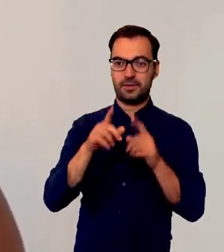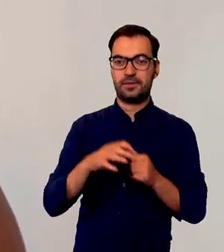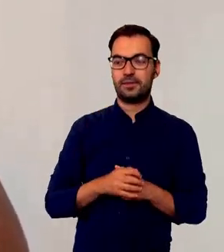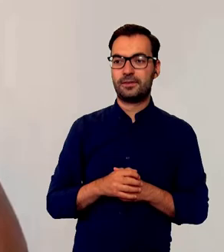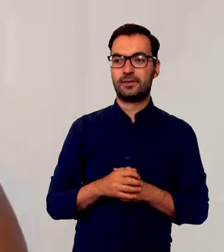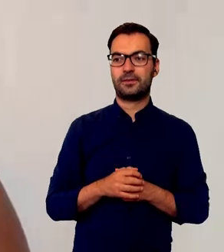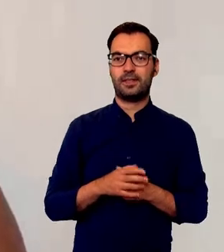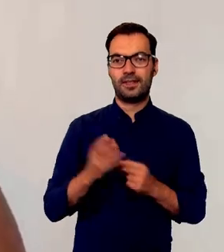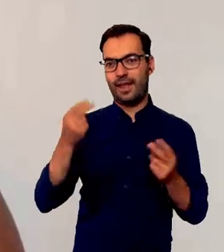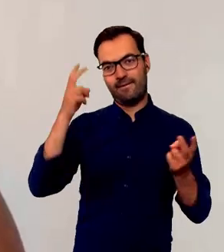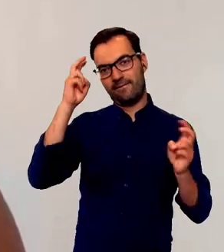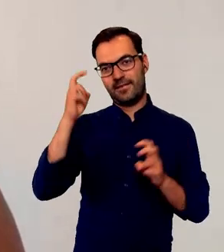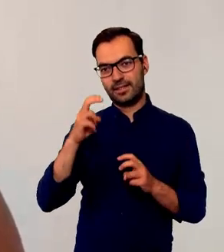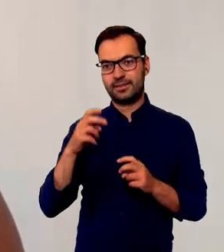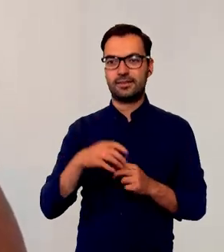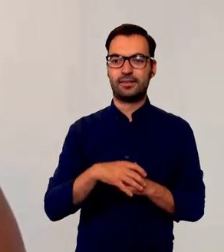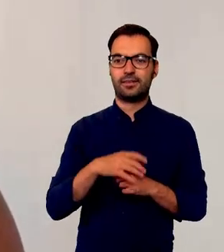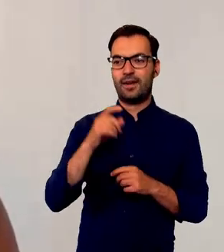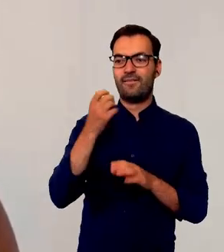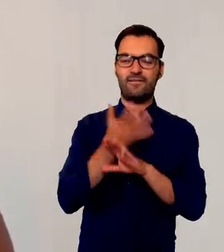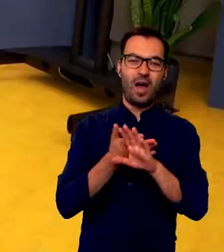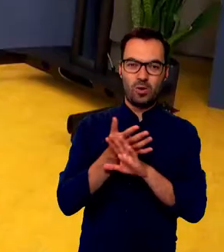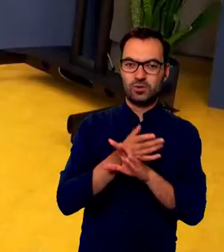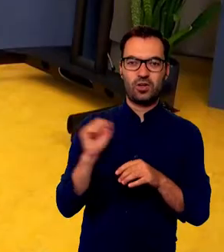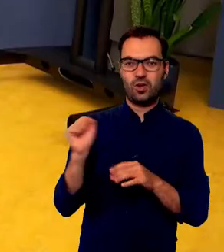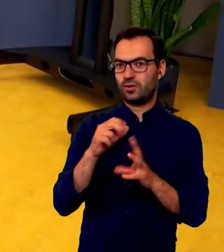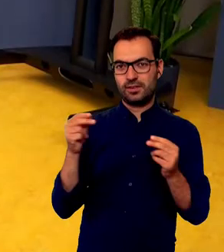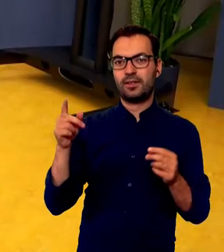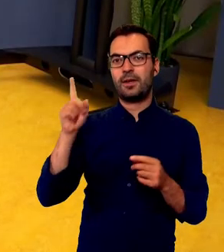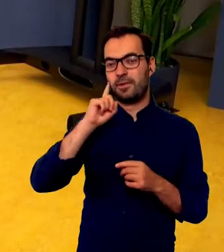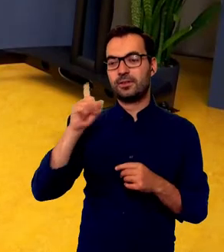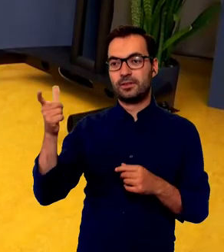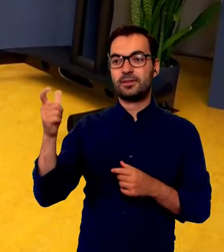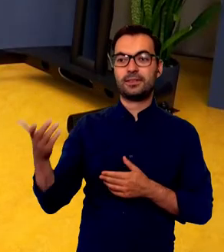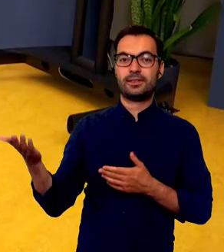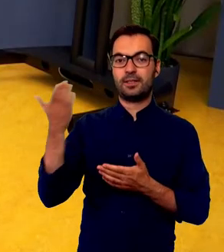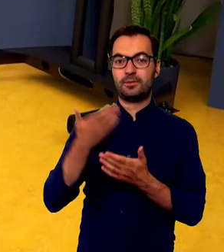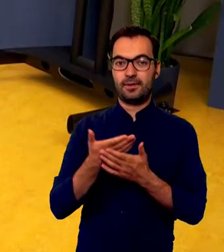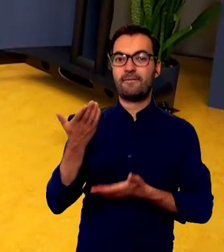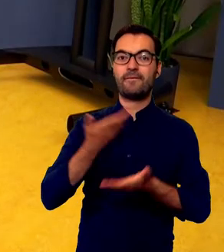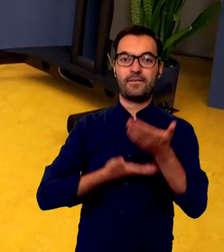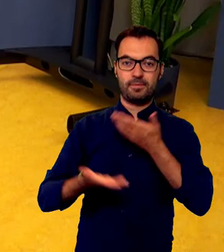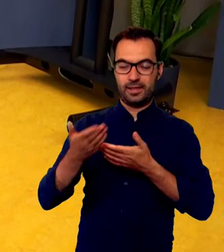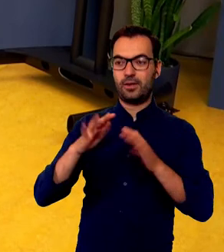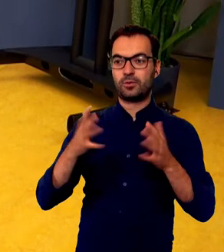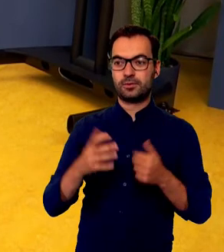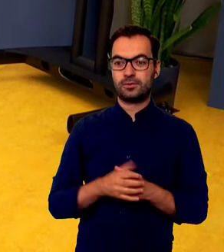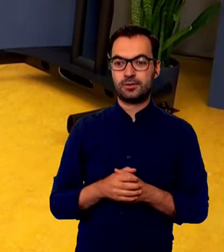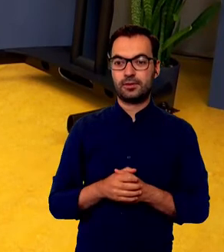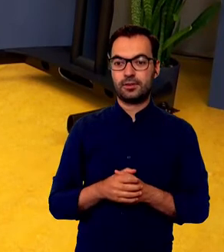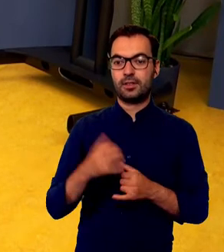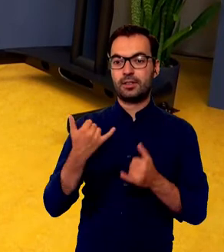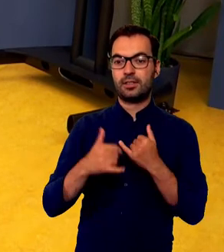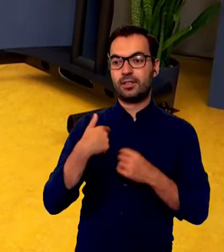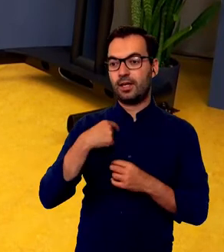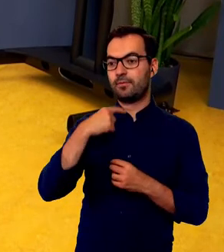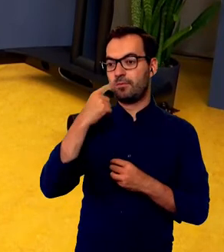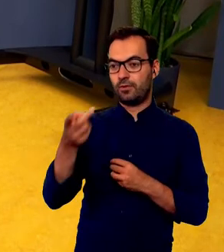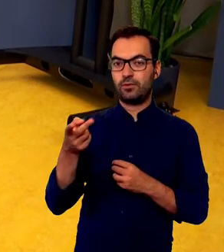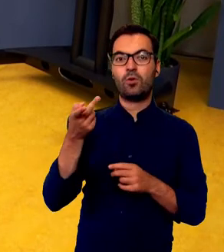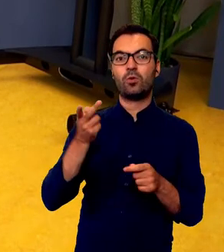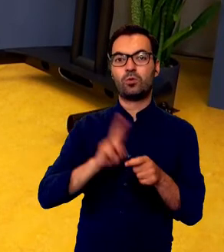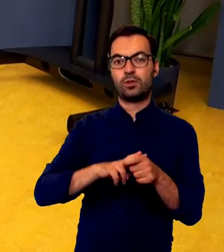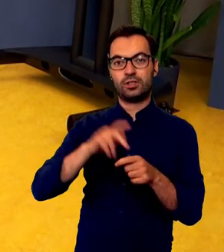żadne jakieś tam fake konto i tak dalej, który zaproponował mi wymianę. Czyli, że jeżeli ja mu powiem,